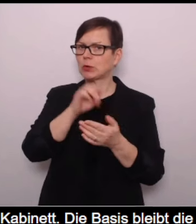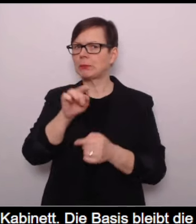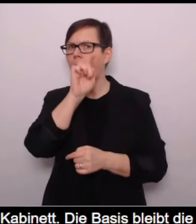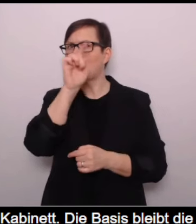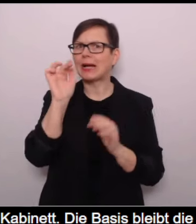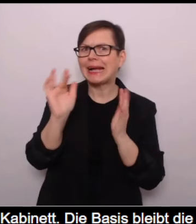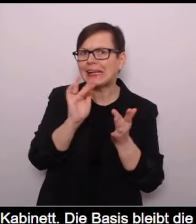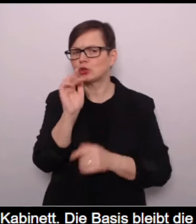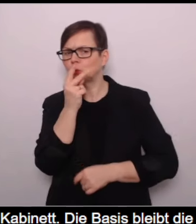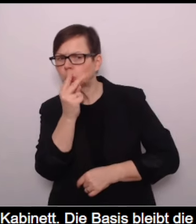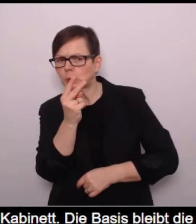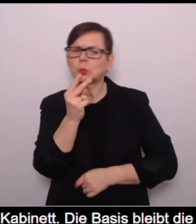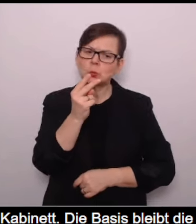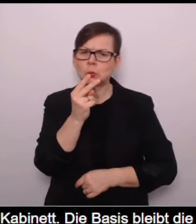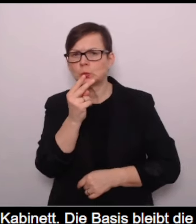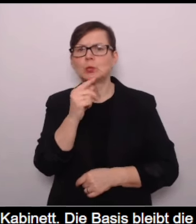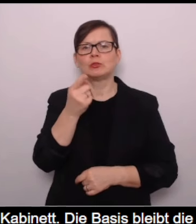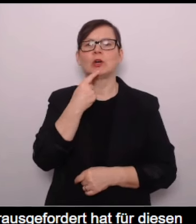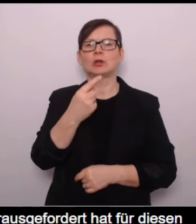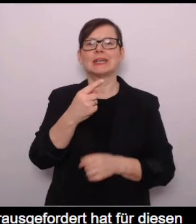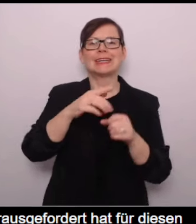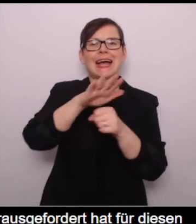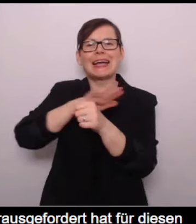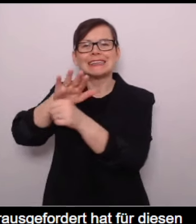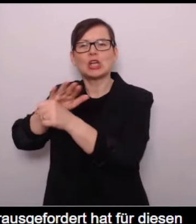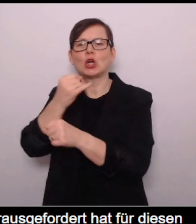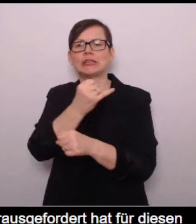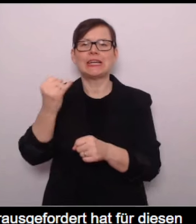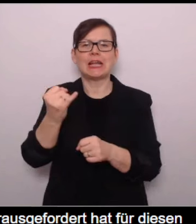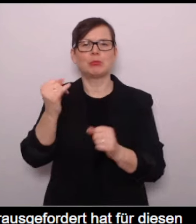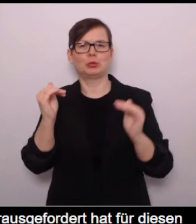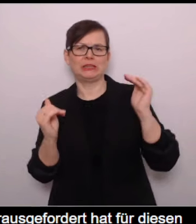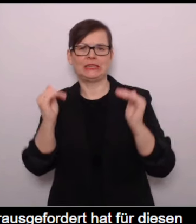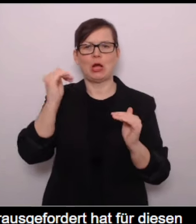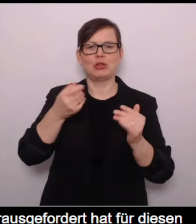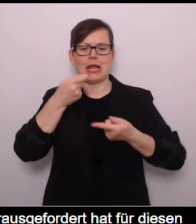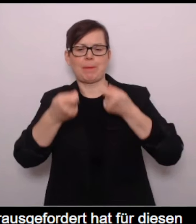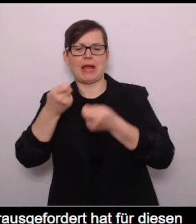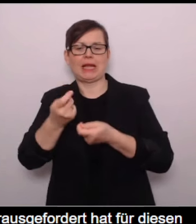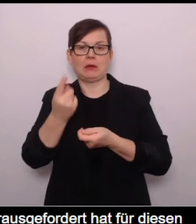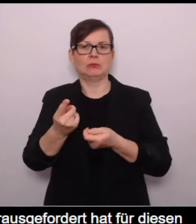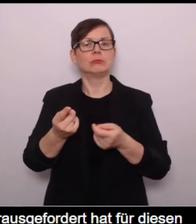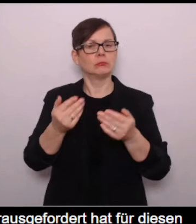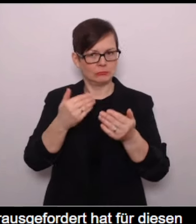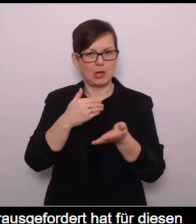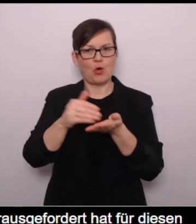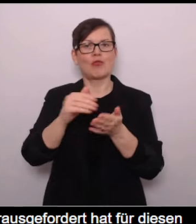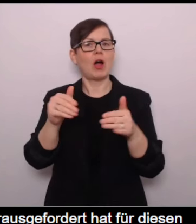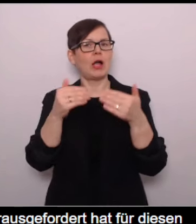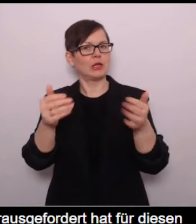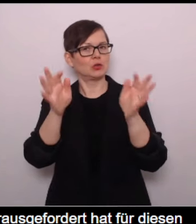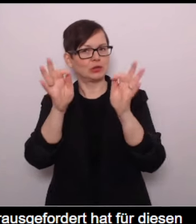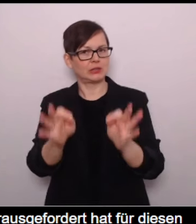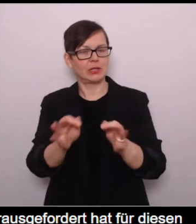Ausgaben mit Fragezeichen und haben uns deswegen auch wieder auf einen Konsultierungsbeitrag der Ressorts